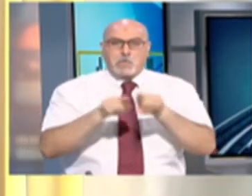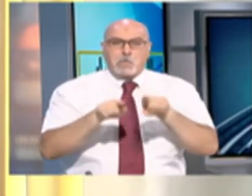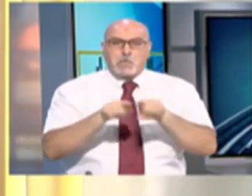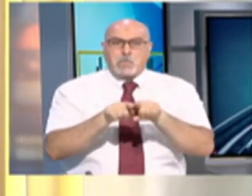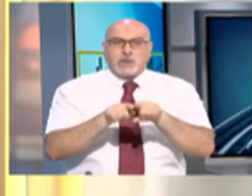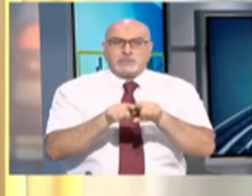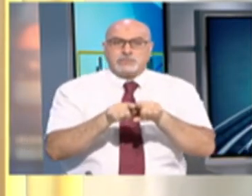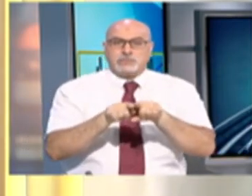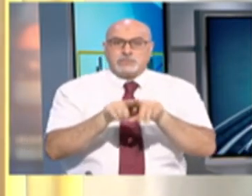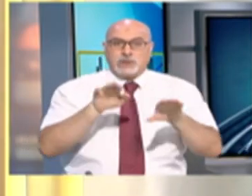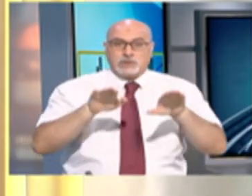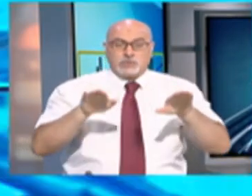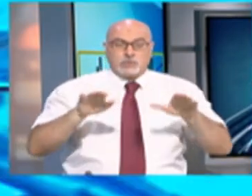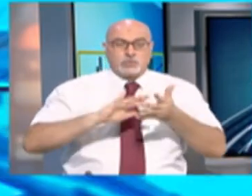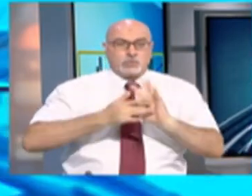بين مختلف الدول.